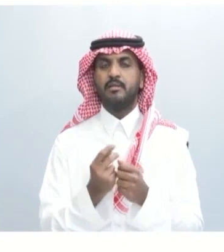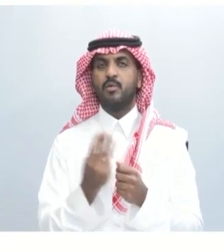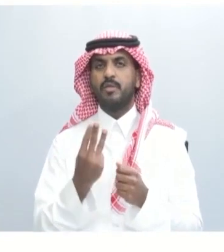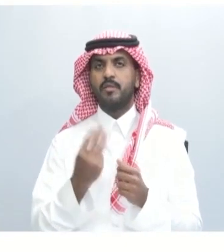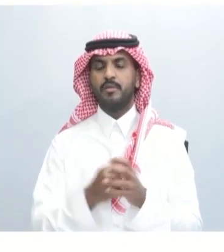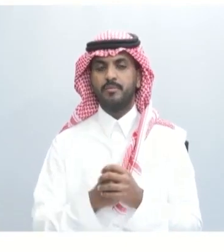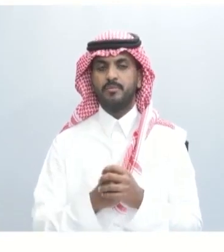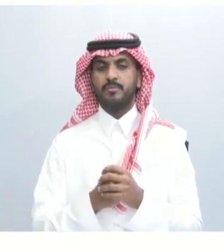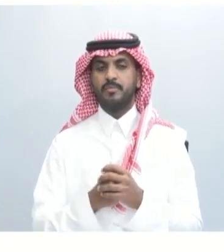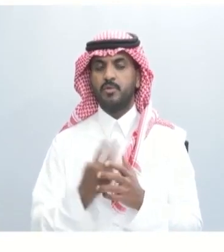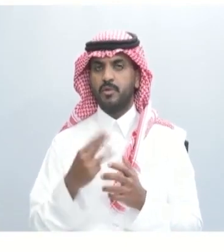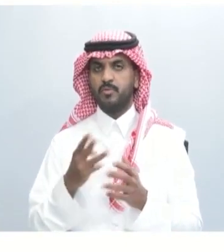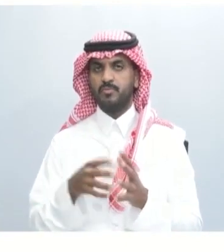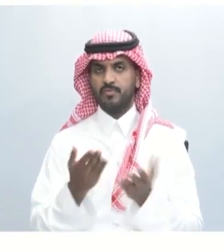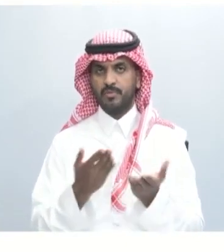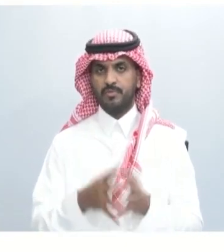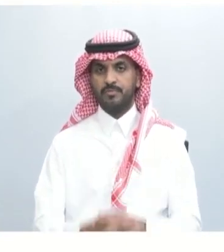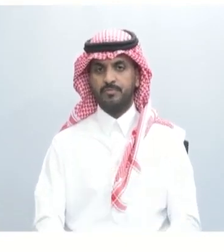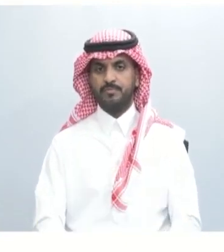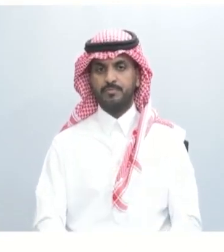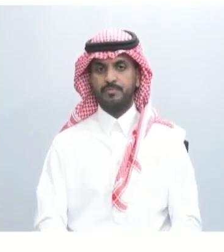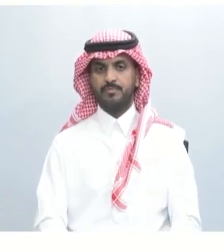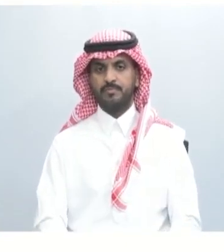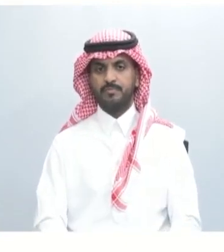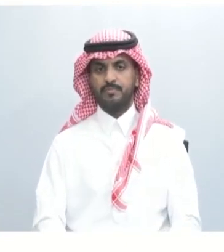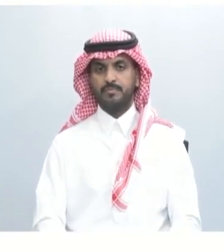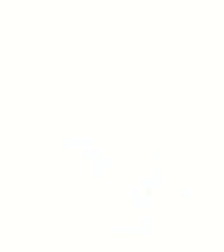32 تفضلوا يا مبدعين